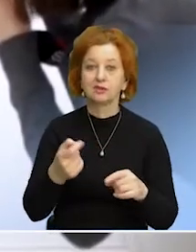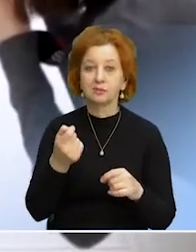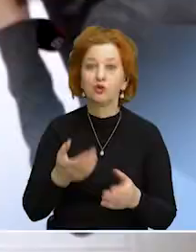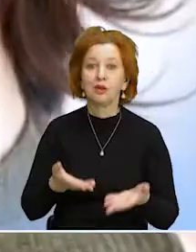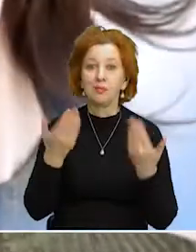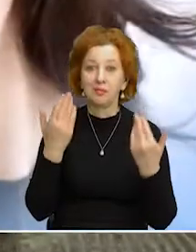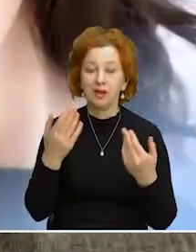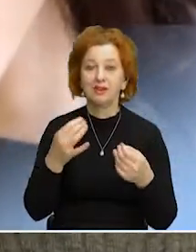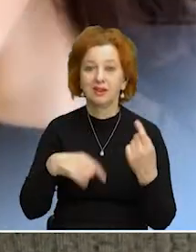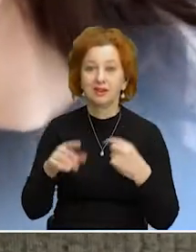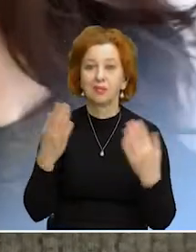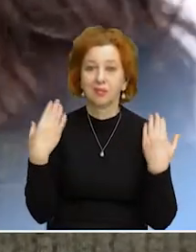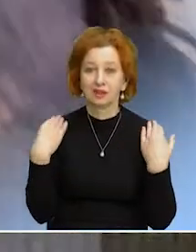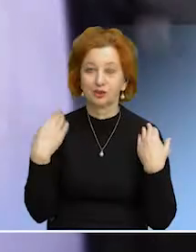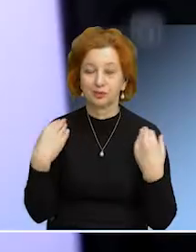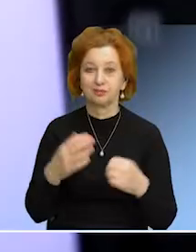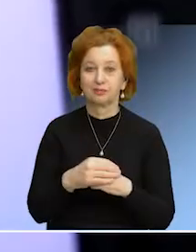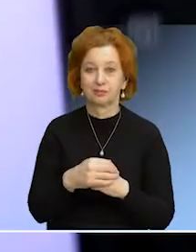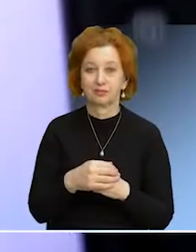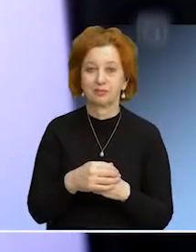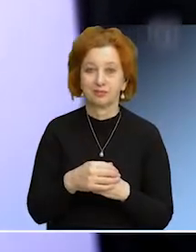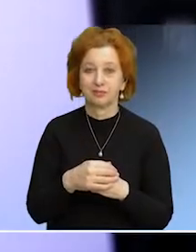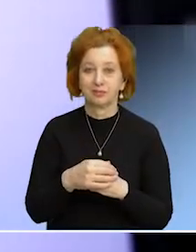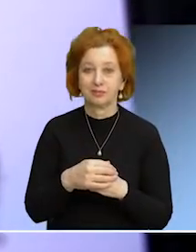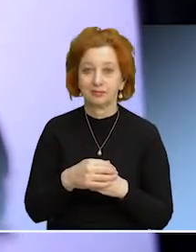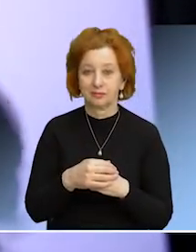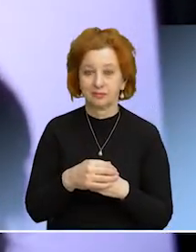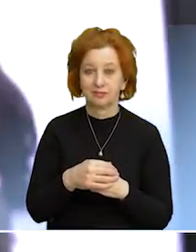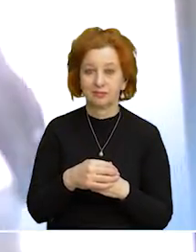слегка приподнять соответствующее плечо.